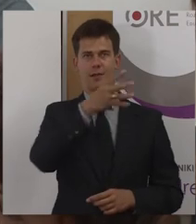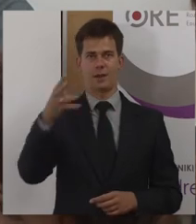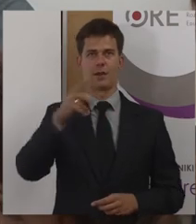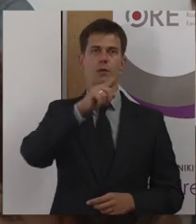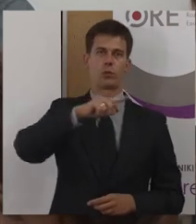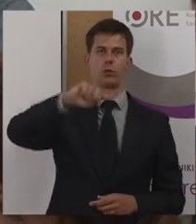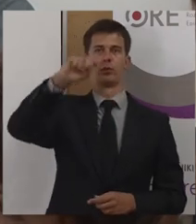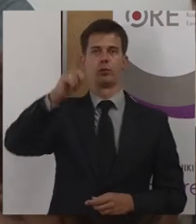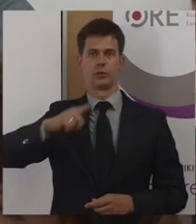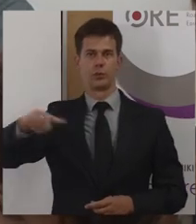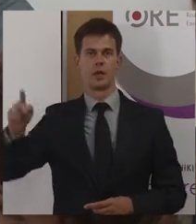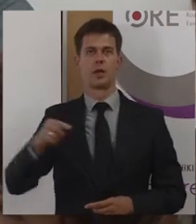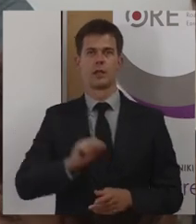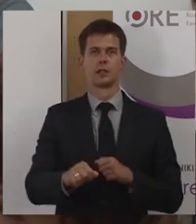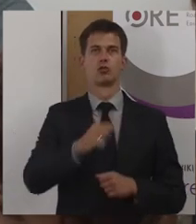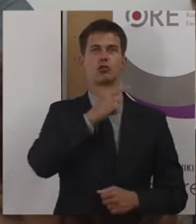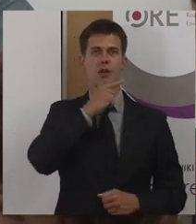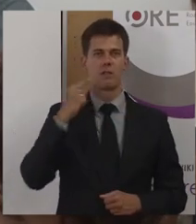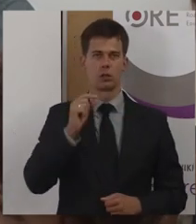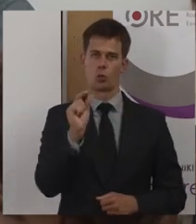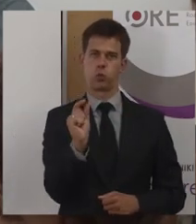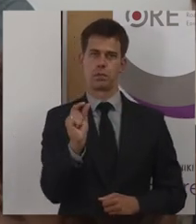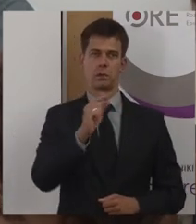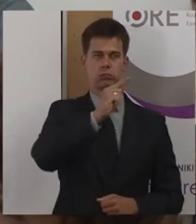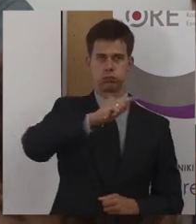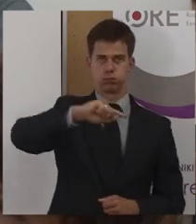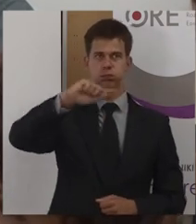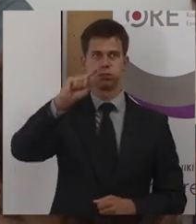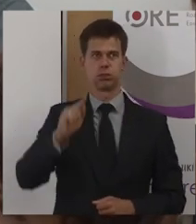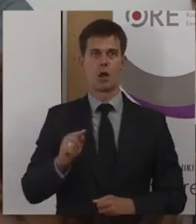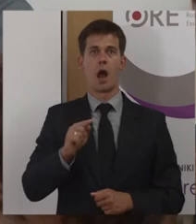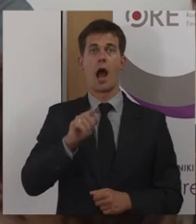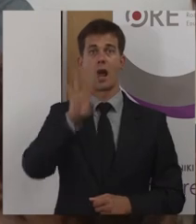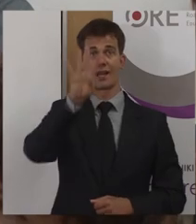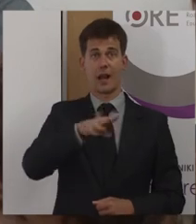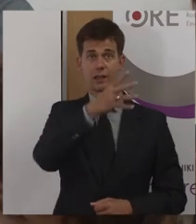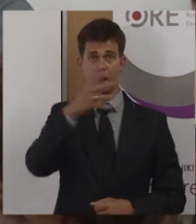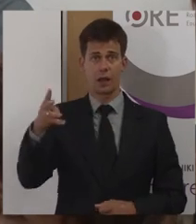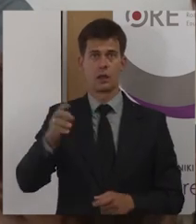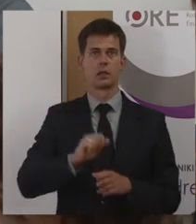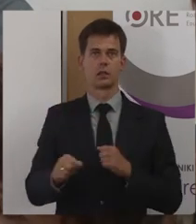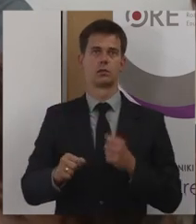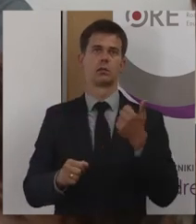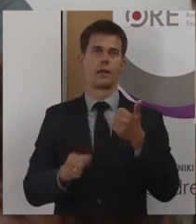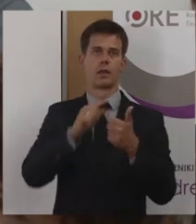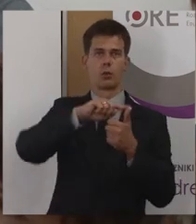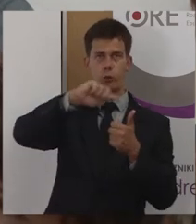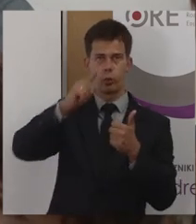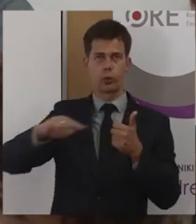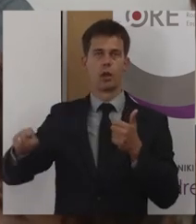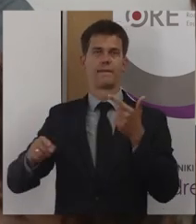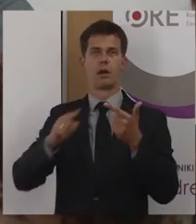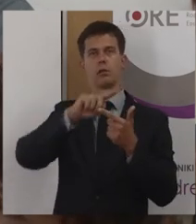wykres funkcji, który jest wyraźnym czerwonym kolorem, dosyć grubo są osie, ale na kratce jest położonych kilka różnych